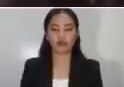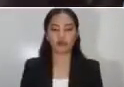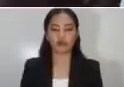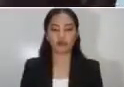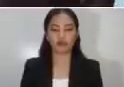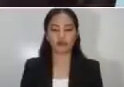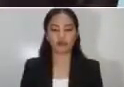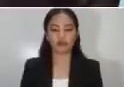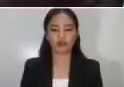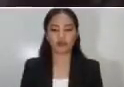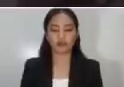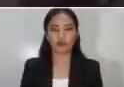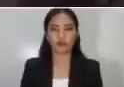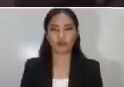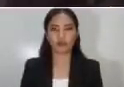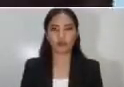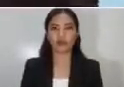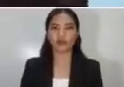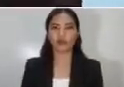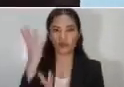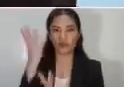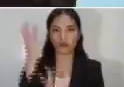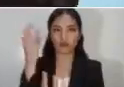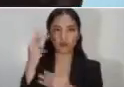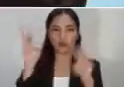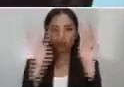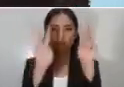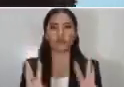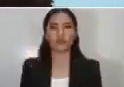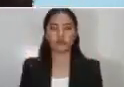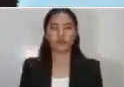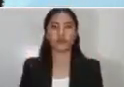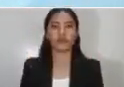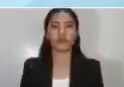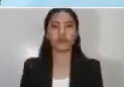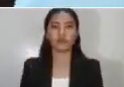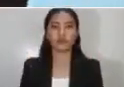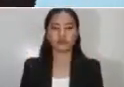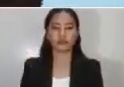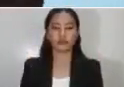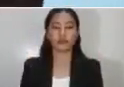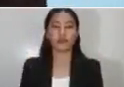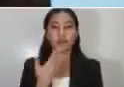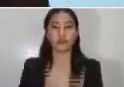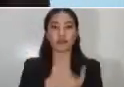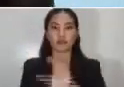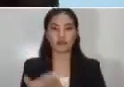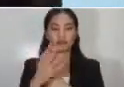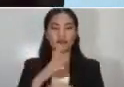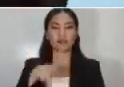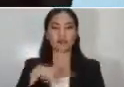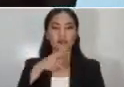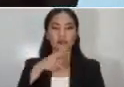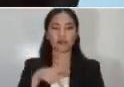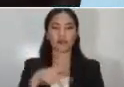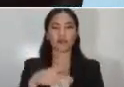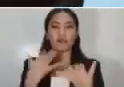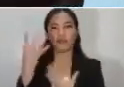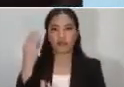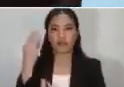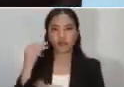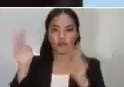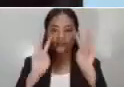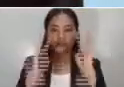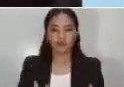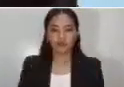malaking bahagi ng bansa. Sa malaking bahagi ng Luzon, partly cloudy to cloudy skies at mababa ang tsansa ng pag-ulan sa maghapon.